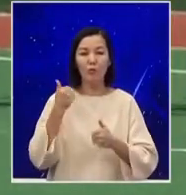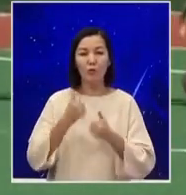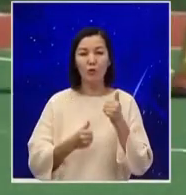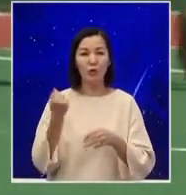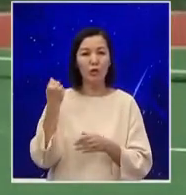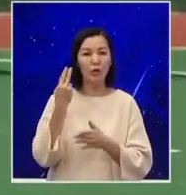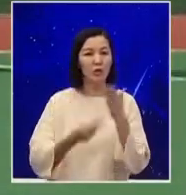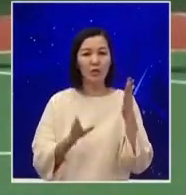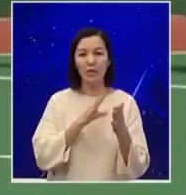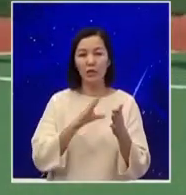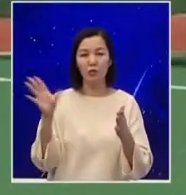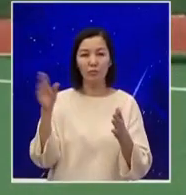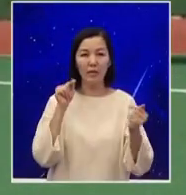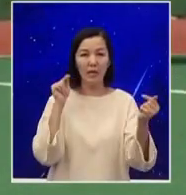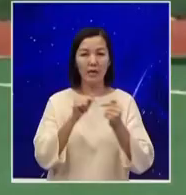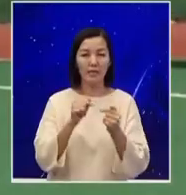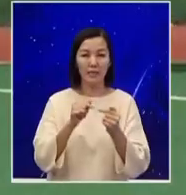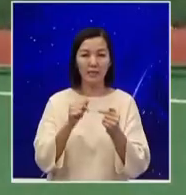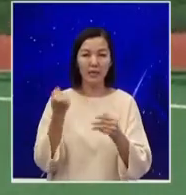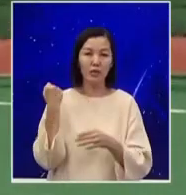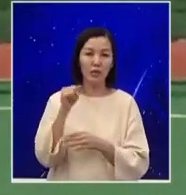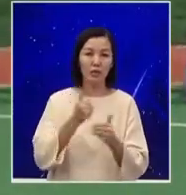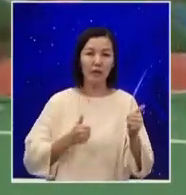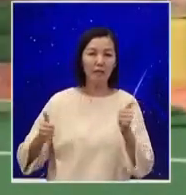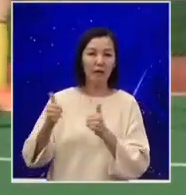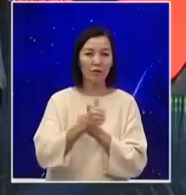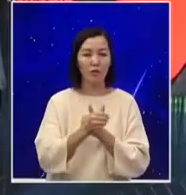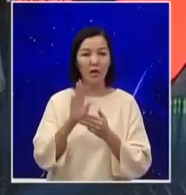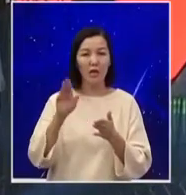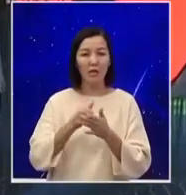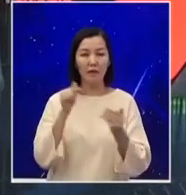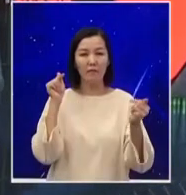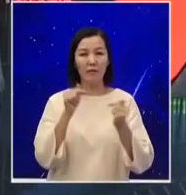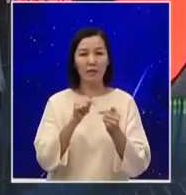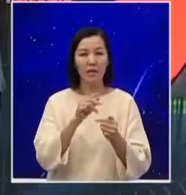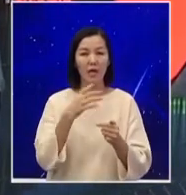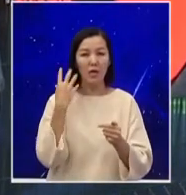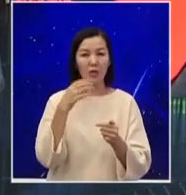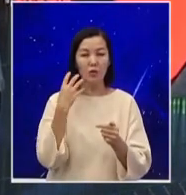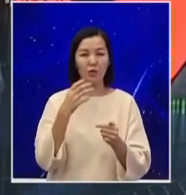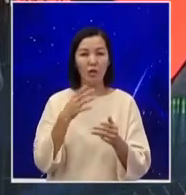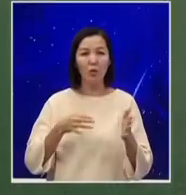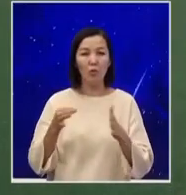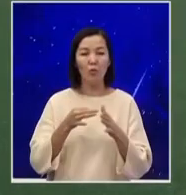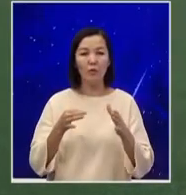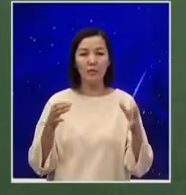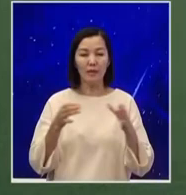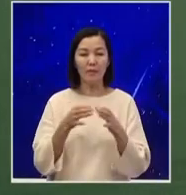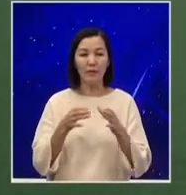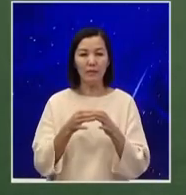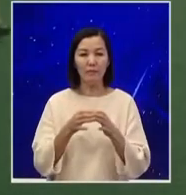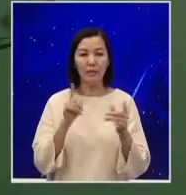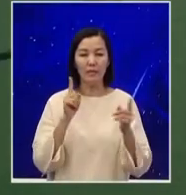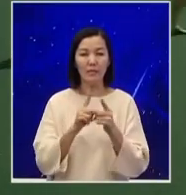жоқ. Барлық қарсыластарынан ірі есеппен басым түсті. Әсіресе негізгі бәсекелесі қызылордалық ұжыммен өткен ойын қызықтары тартысты болды.